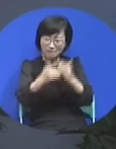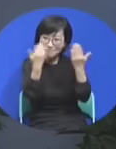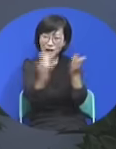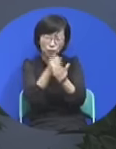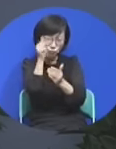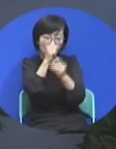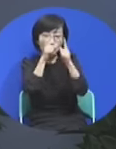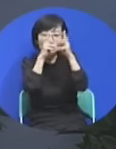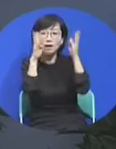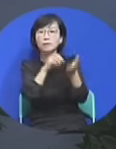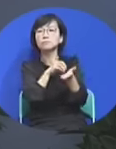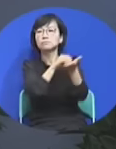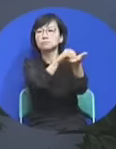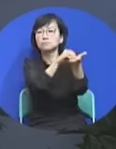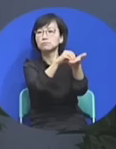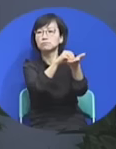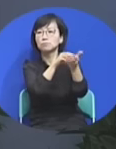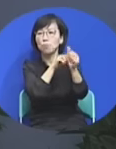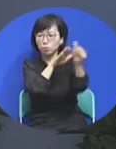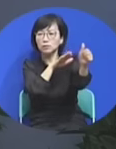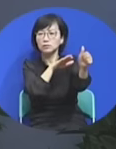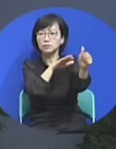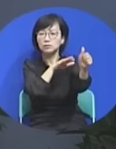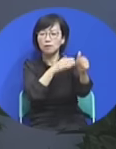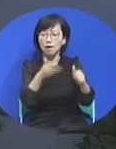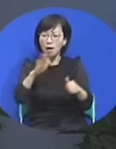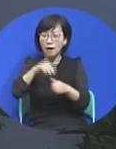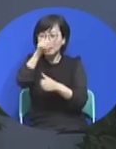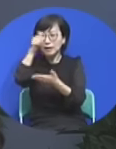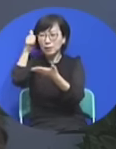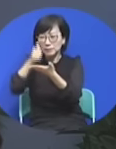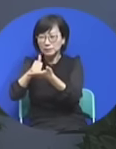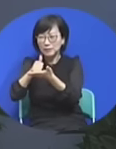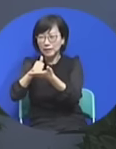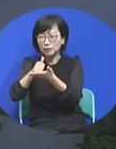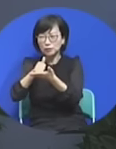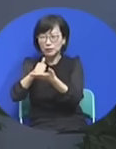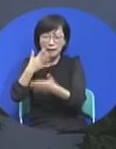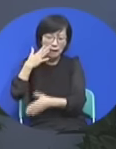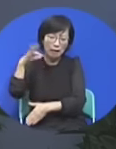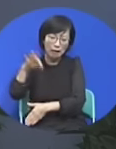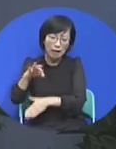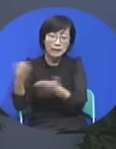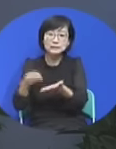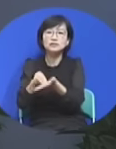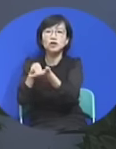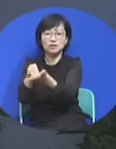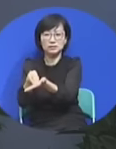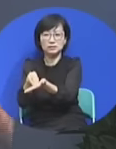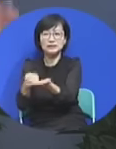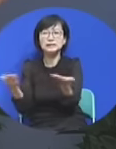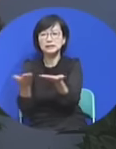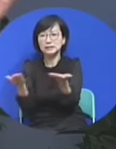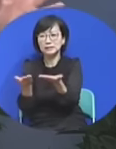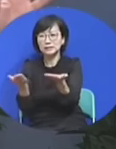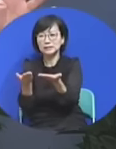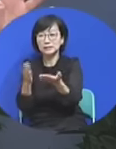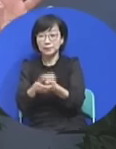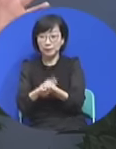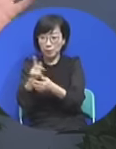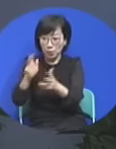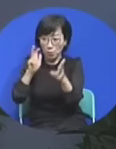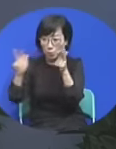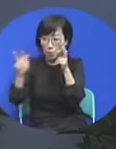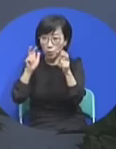great colleges. 근데 자기는 저 밑에 일을 했어요. But he just worked in very meager positions. 근데 일을 하는데 어떻게 일을 하느냐? And how did he work? 그 회사